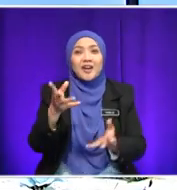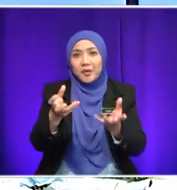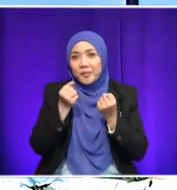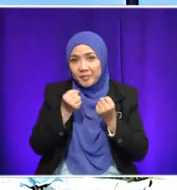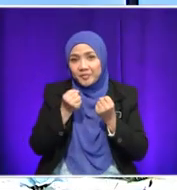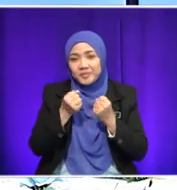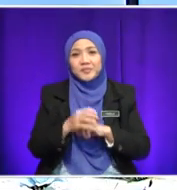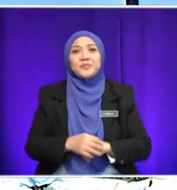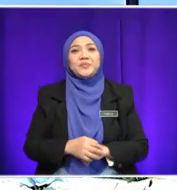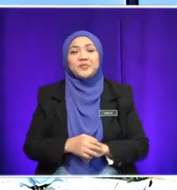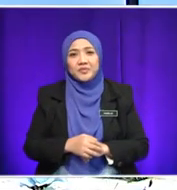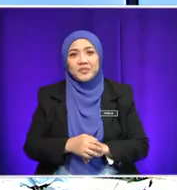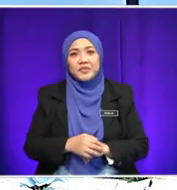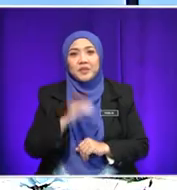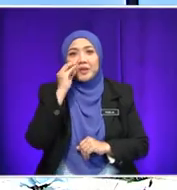segar